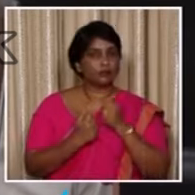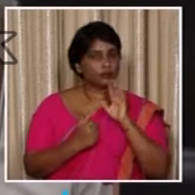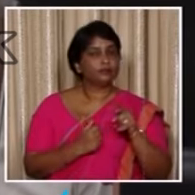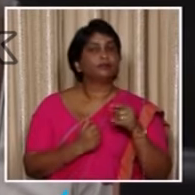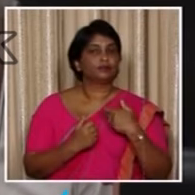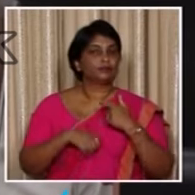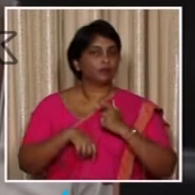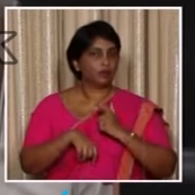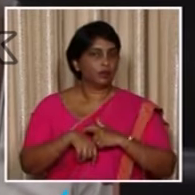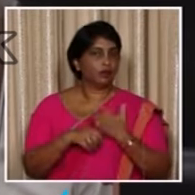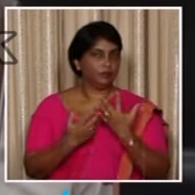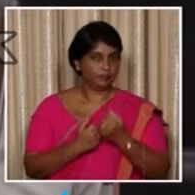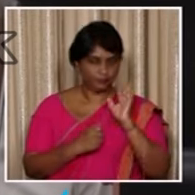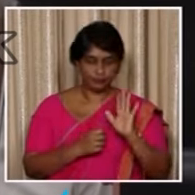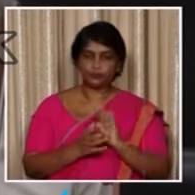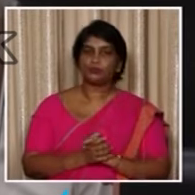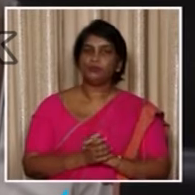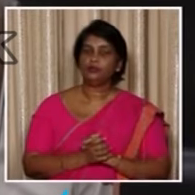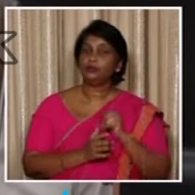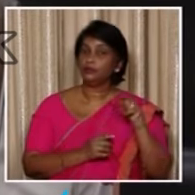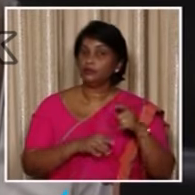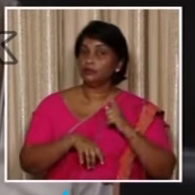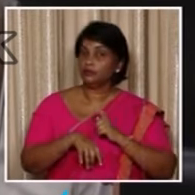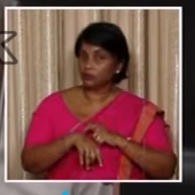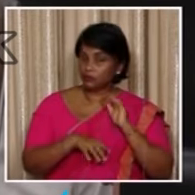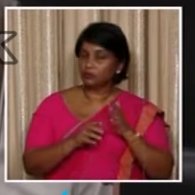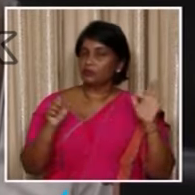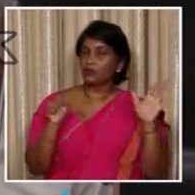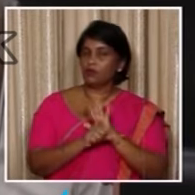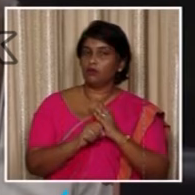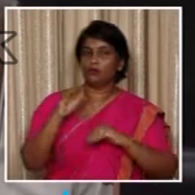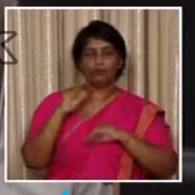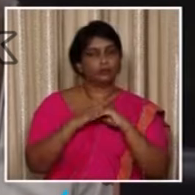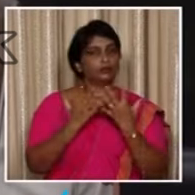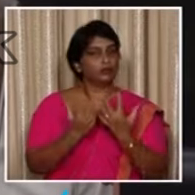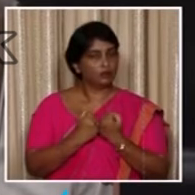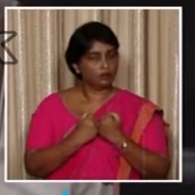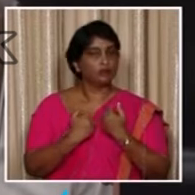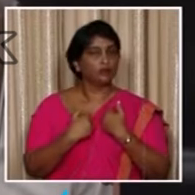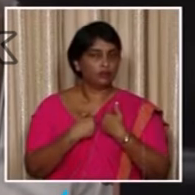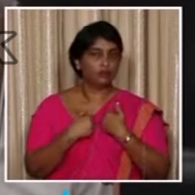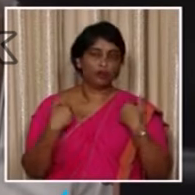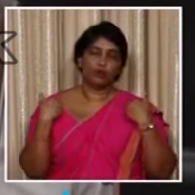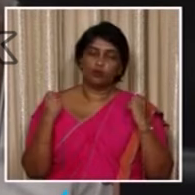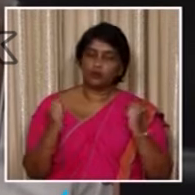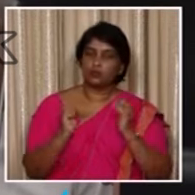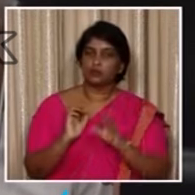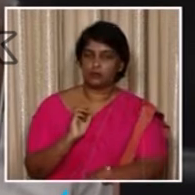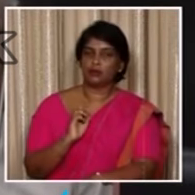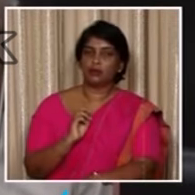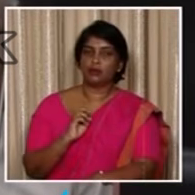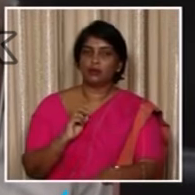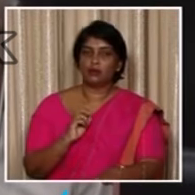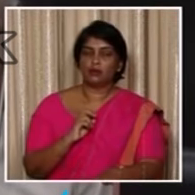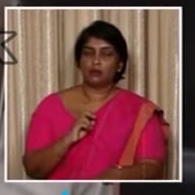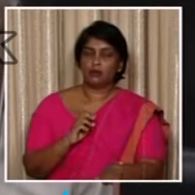ගැනීමටත් අවකාශය දැන් උදා වී තිබෙනවා. මේ අවස්ථාවන්ගේ උපරිම ප්‍රයෝජනය ලබා ගැනීමට අප වෙහෙස විය යුතුයි.